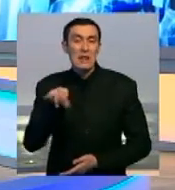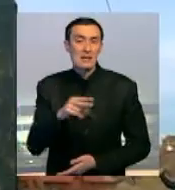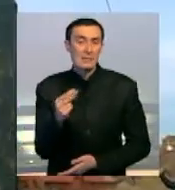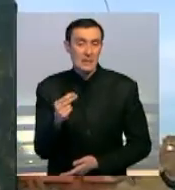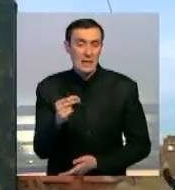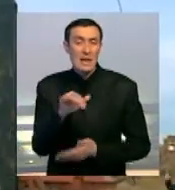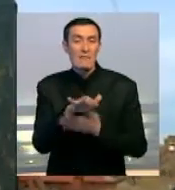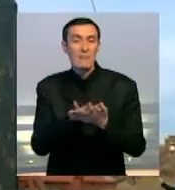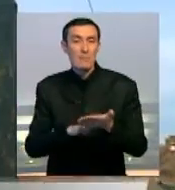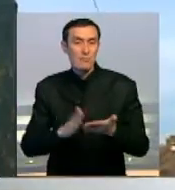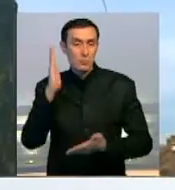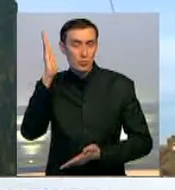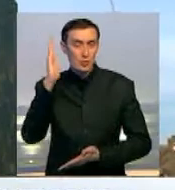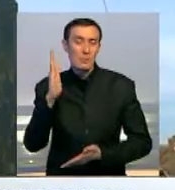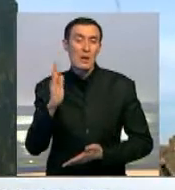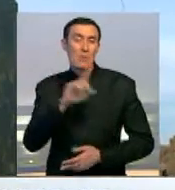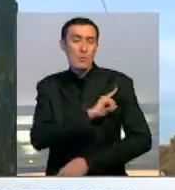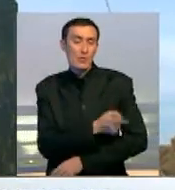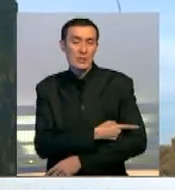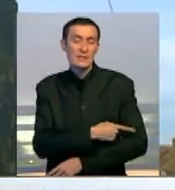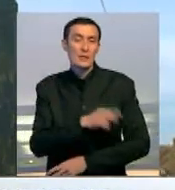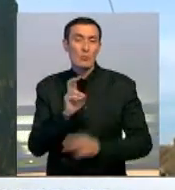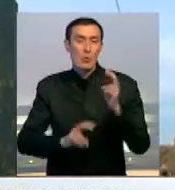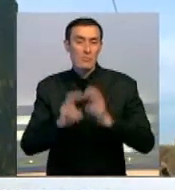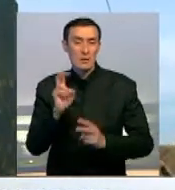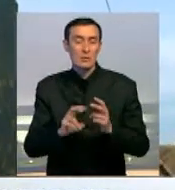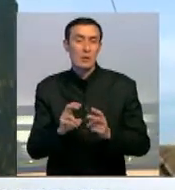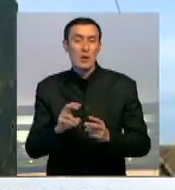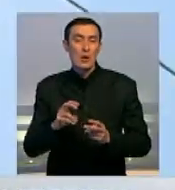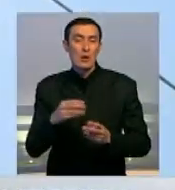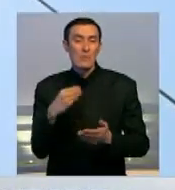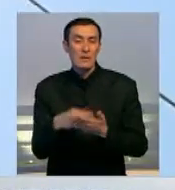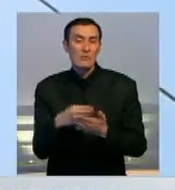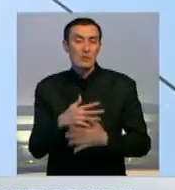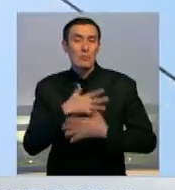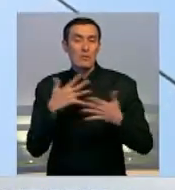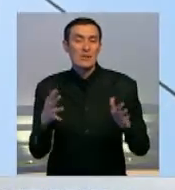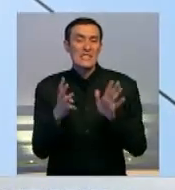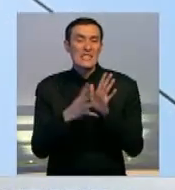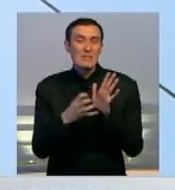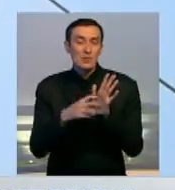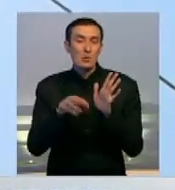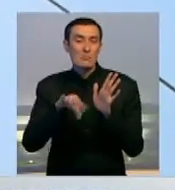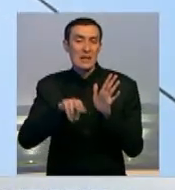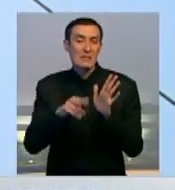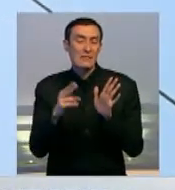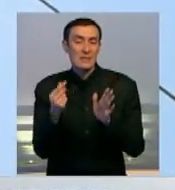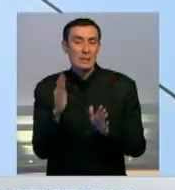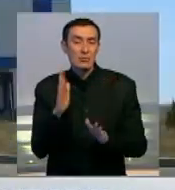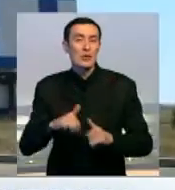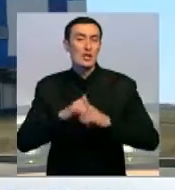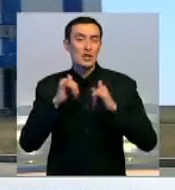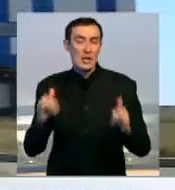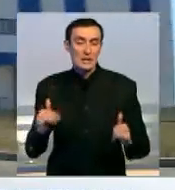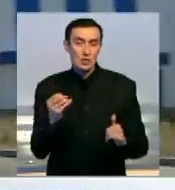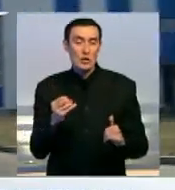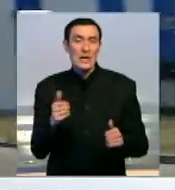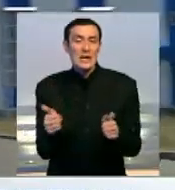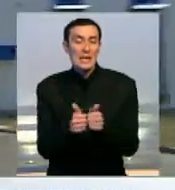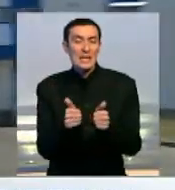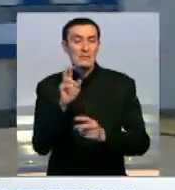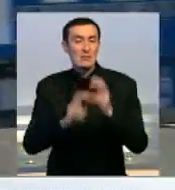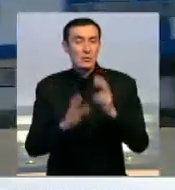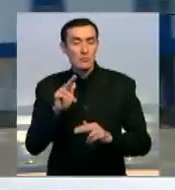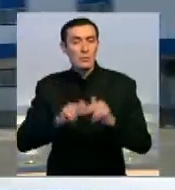В последующем мощности газохимического комплекса общие инвестиции, в которые превысят 900 миллиардов тенге, расширятся. Рядом с первым заводом